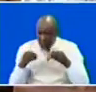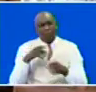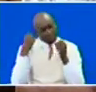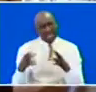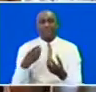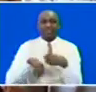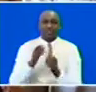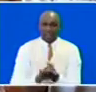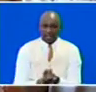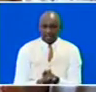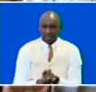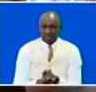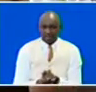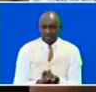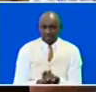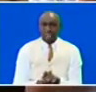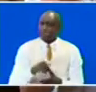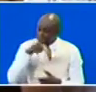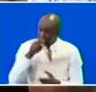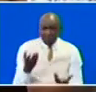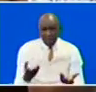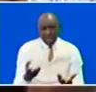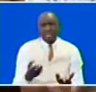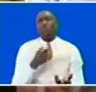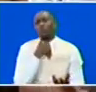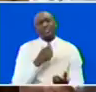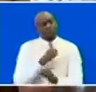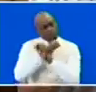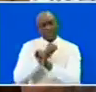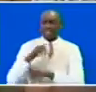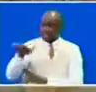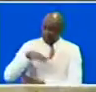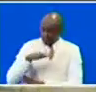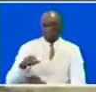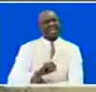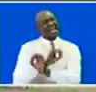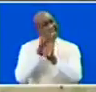and this is harmful. Ari yake ya kubadili mazingira ni dhahiri.